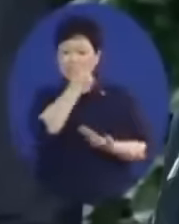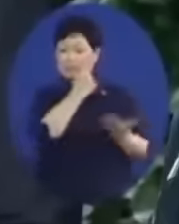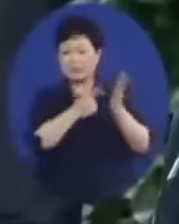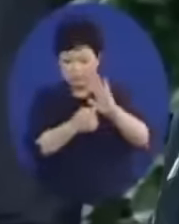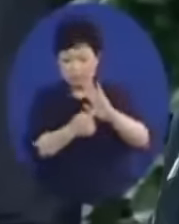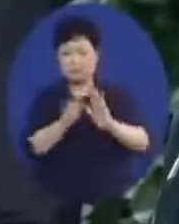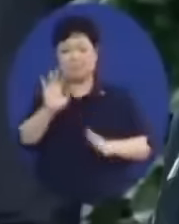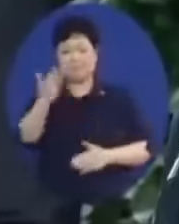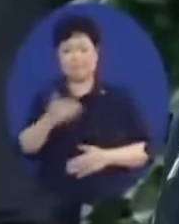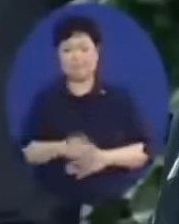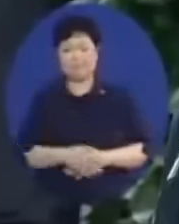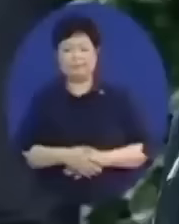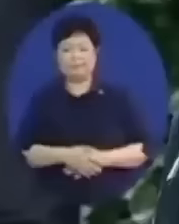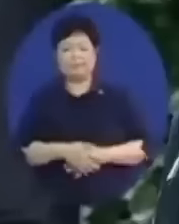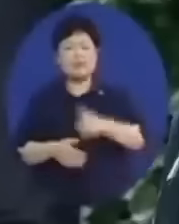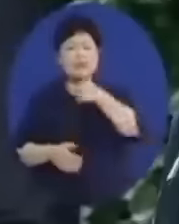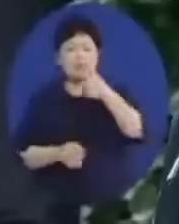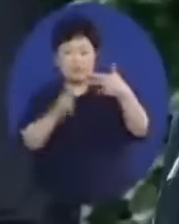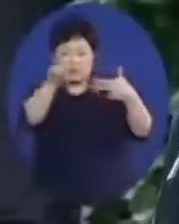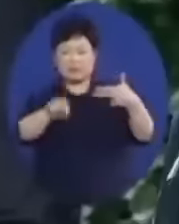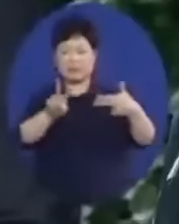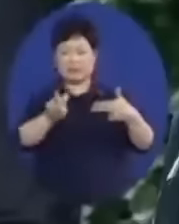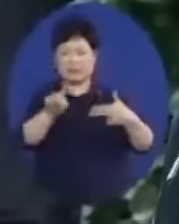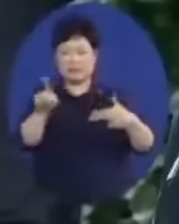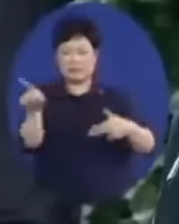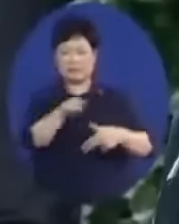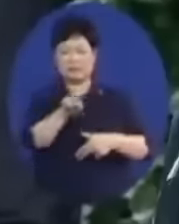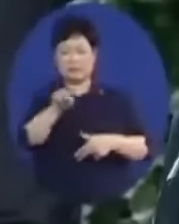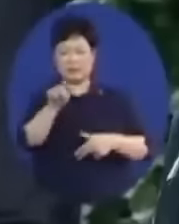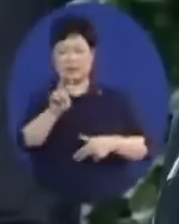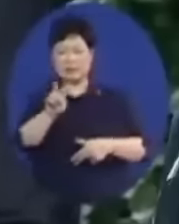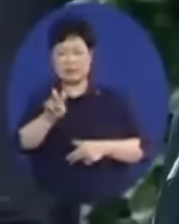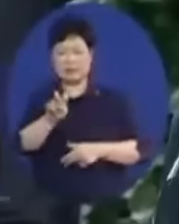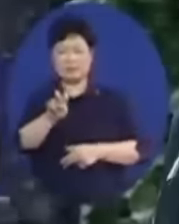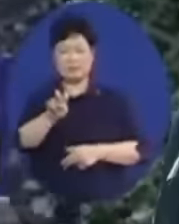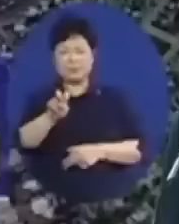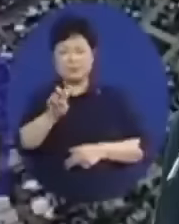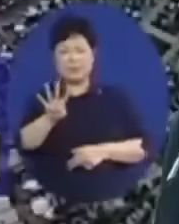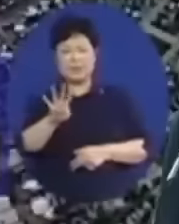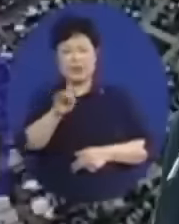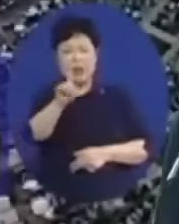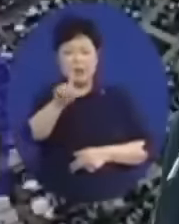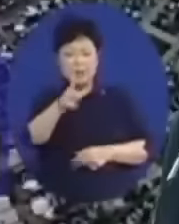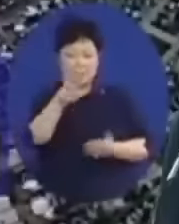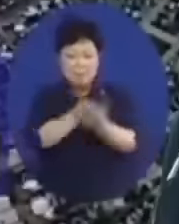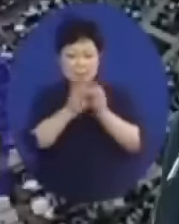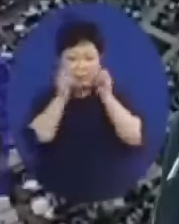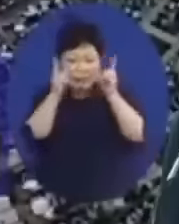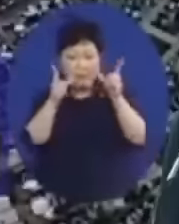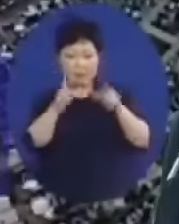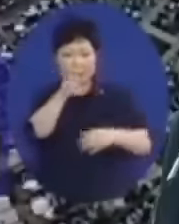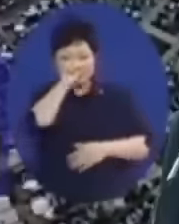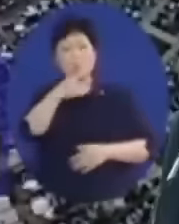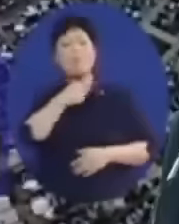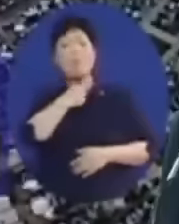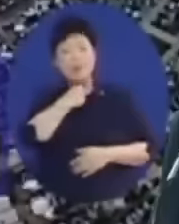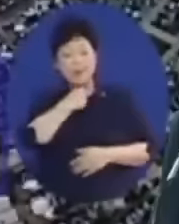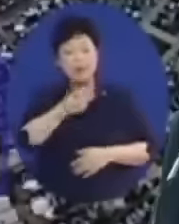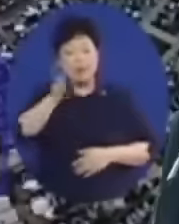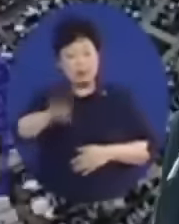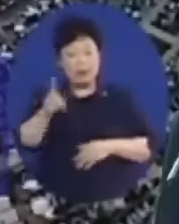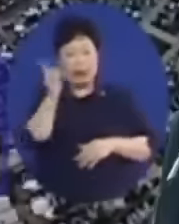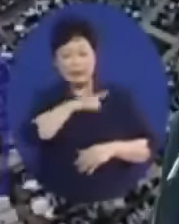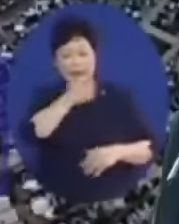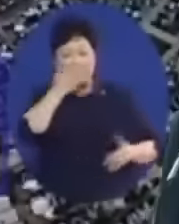되는 것입니다. 로마서 7장 21절로 24절에 그러므로 내가 한 법을 깨달았느니 곧 선을 행하기 원하는 나에게 악이